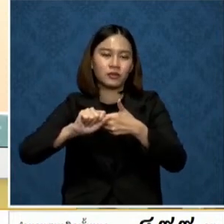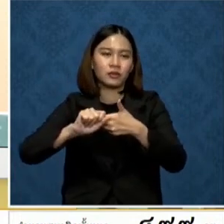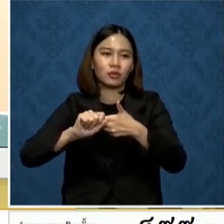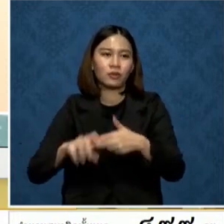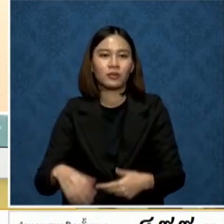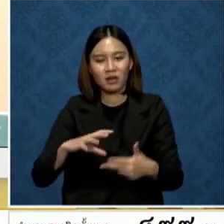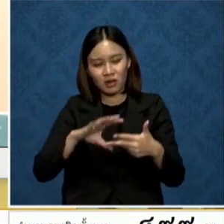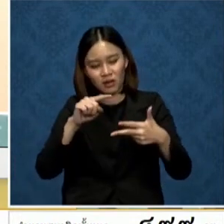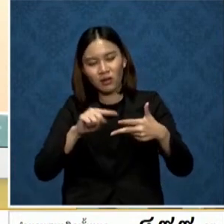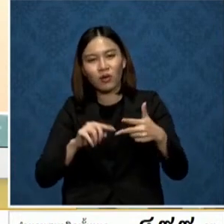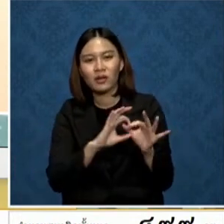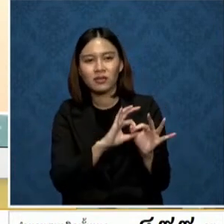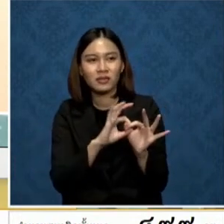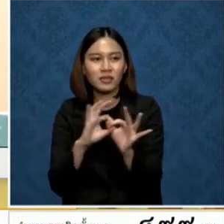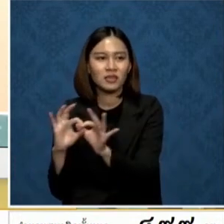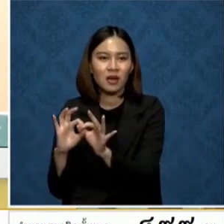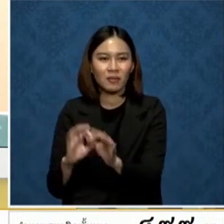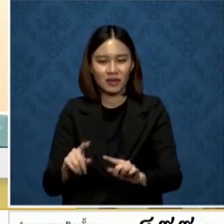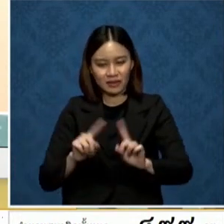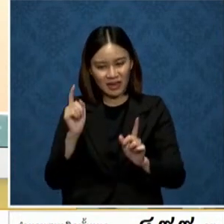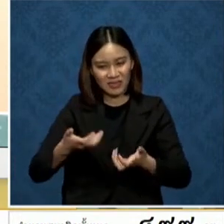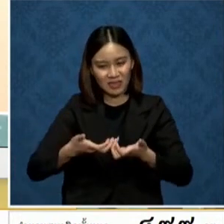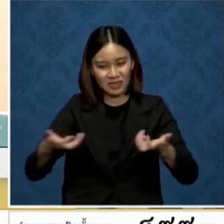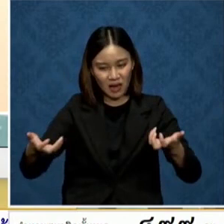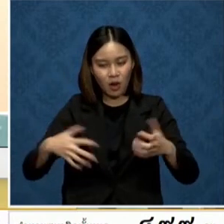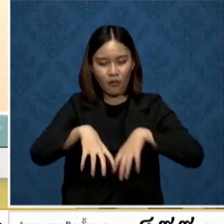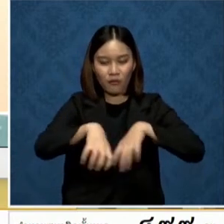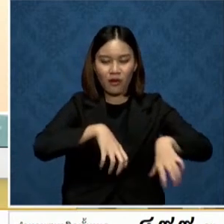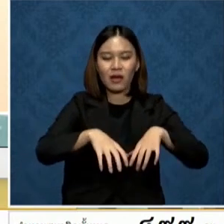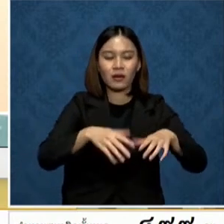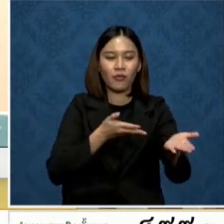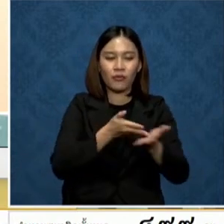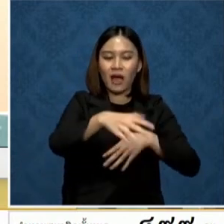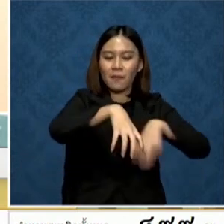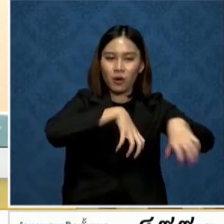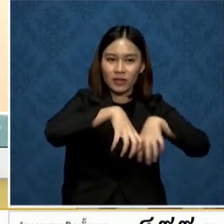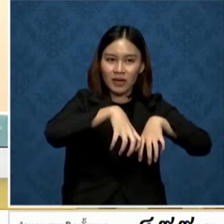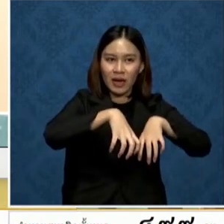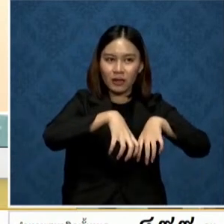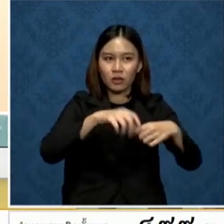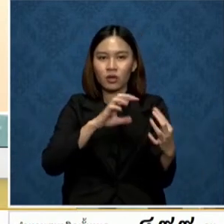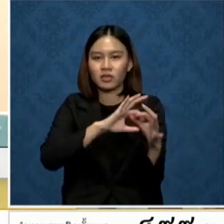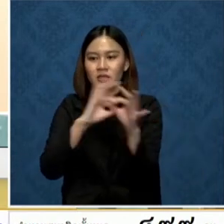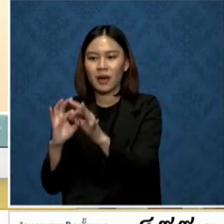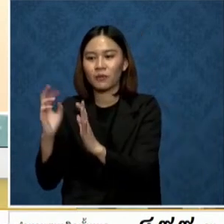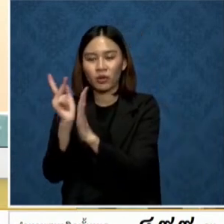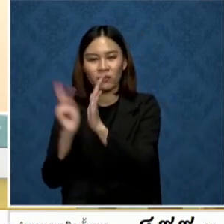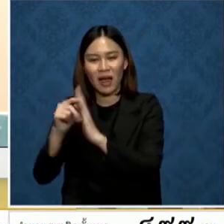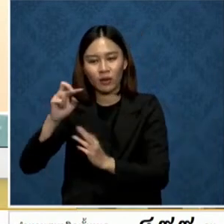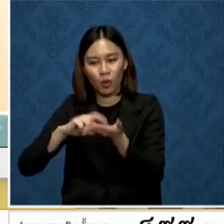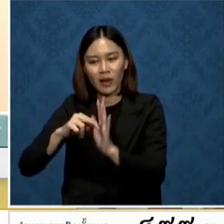มันจะต้องผูกพันกันทั้งๆที่ว่าเจัดให้เป็นคนละเสาเพราะฝ่ายบริหารนี่ไปจากฝ่ายนิติบัญญัติก็คือสภาแห่ง